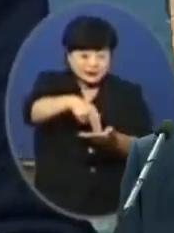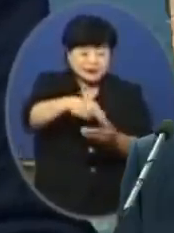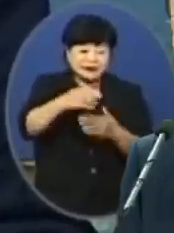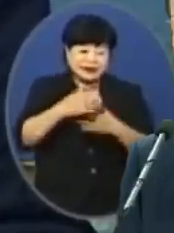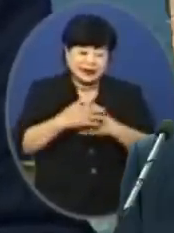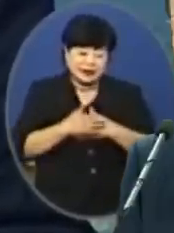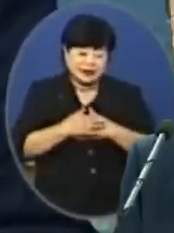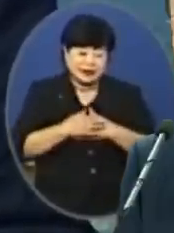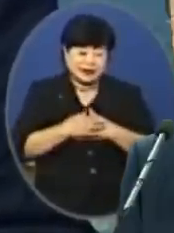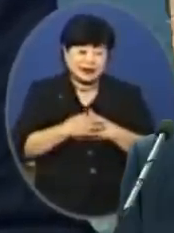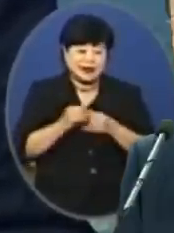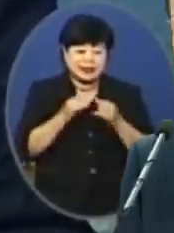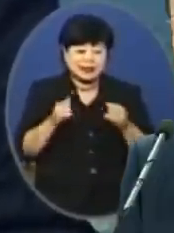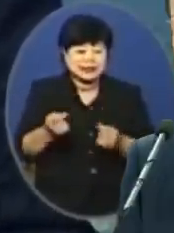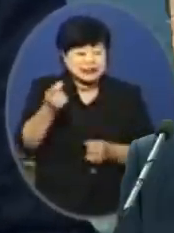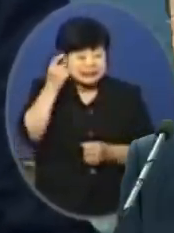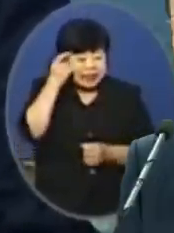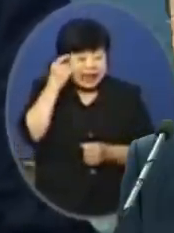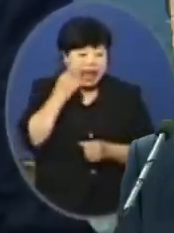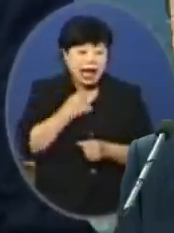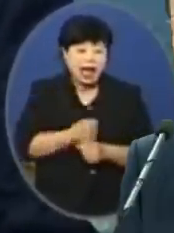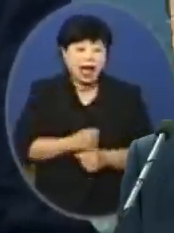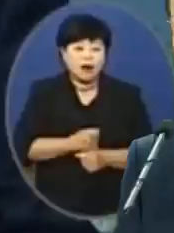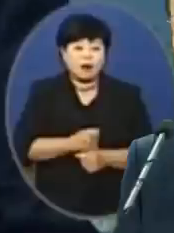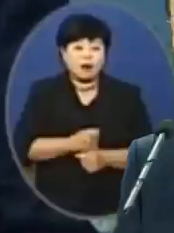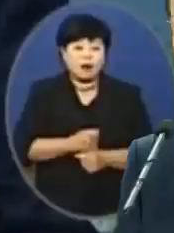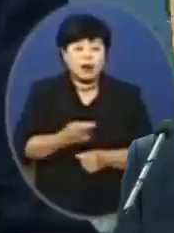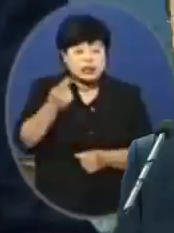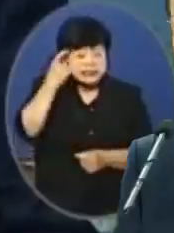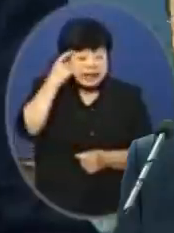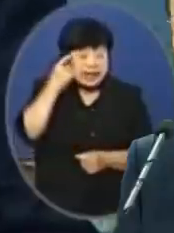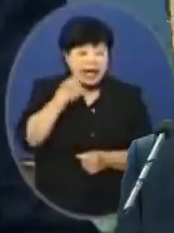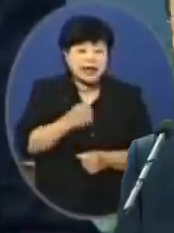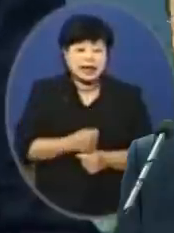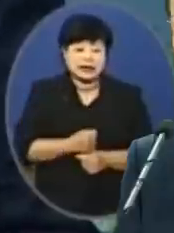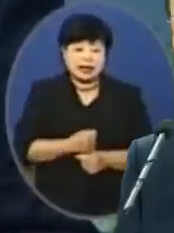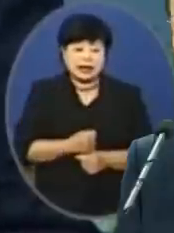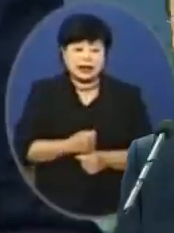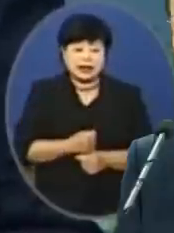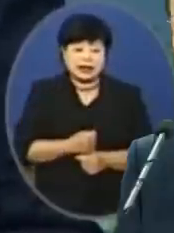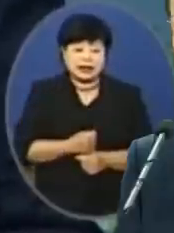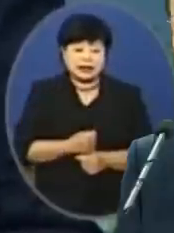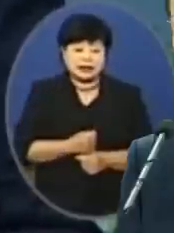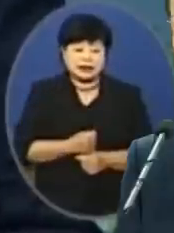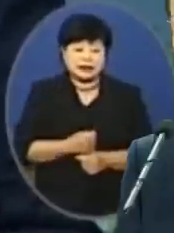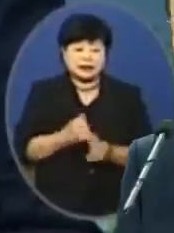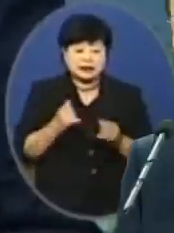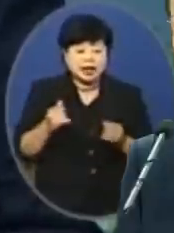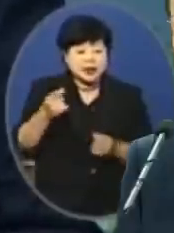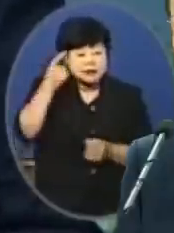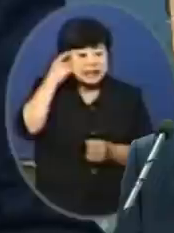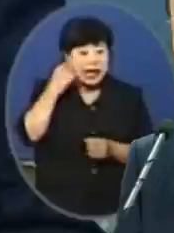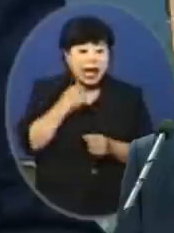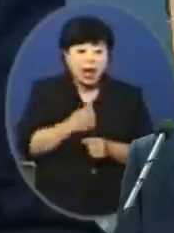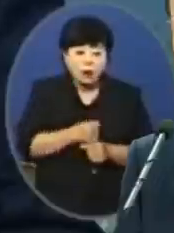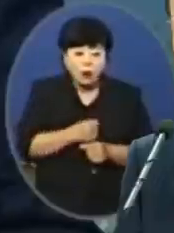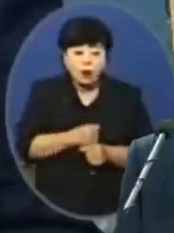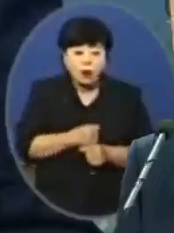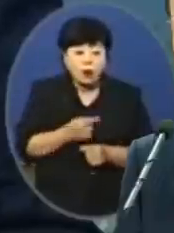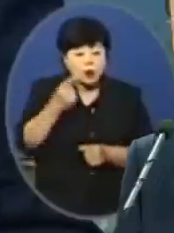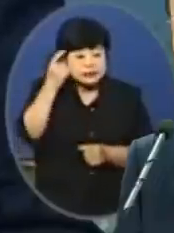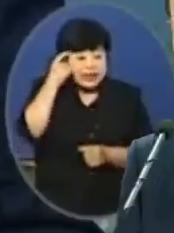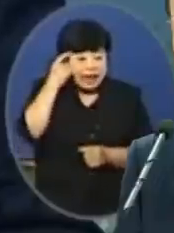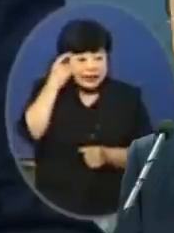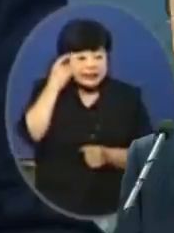내 인생을 생각하고 생각을 해야 돼요. 굉장히 생각이 중요한 것입니다. 인생을 생각하고